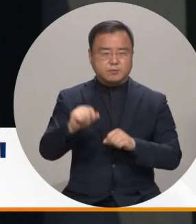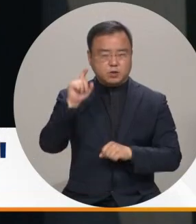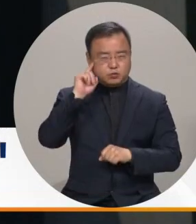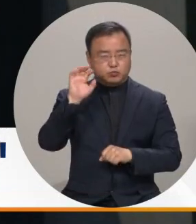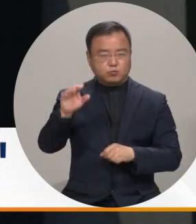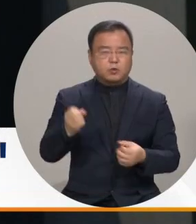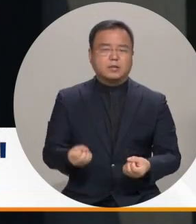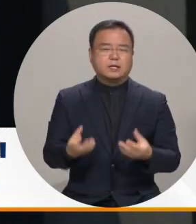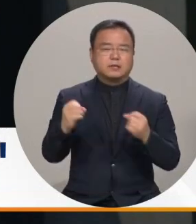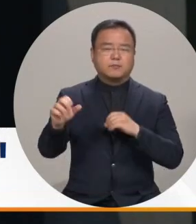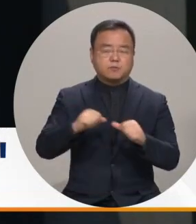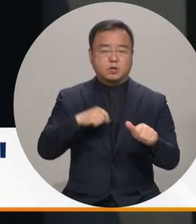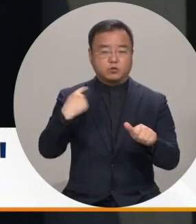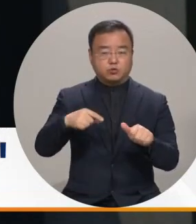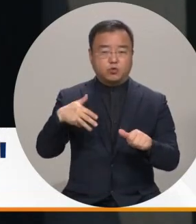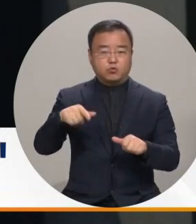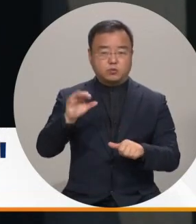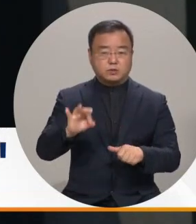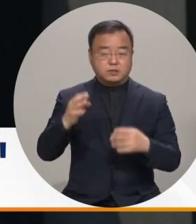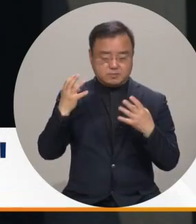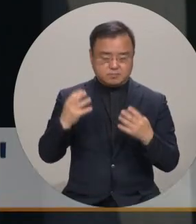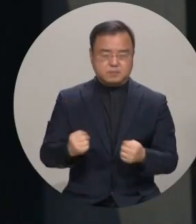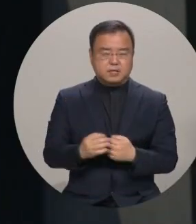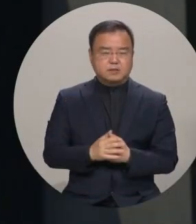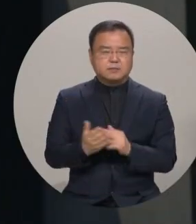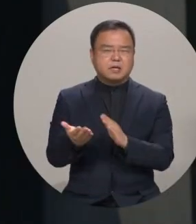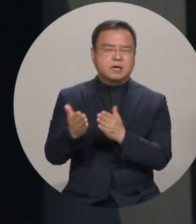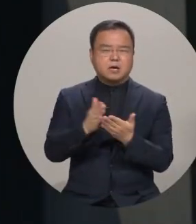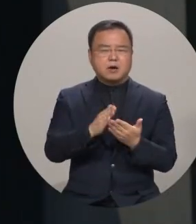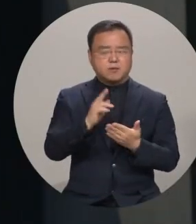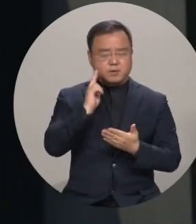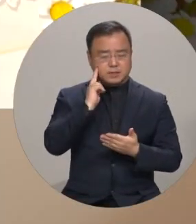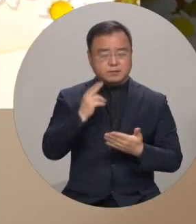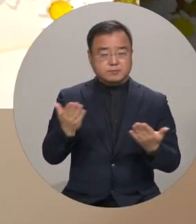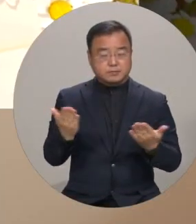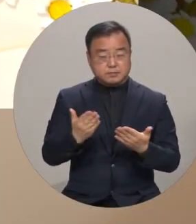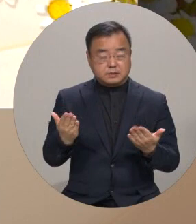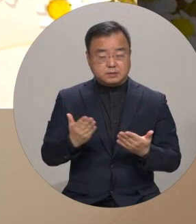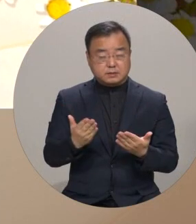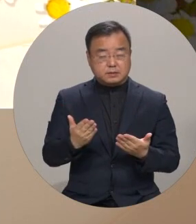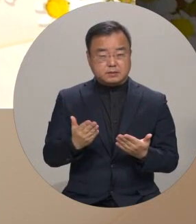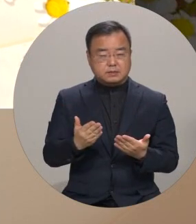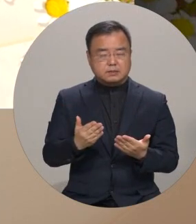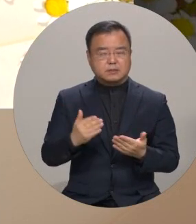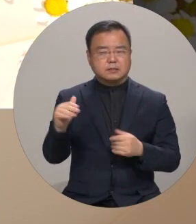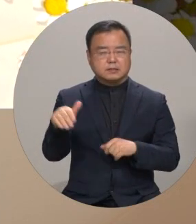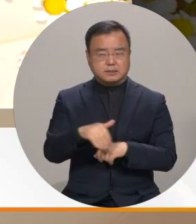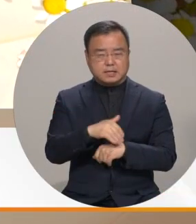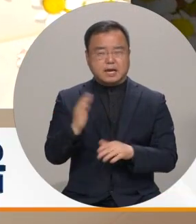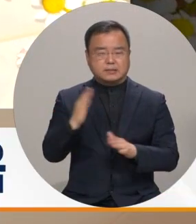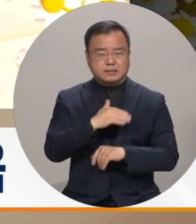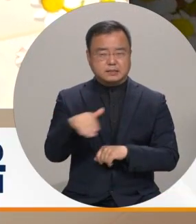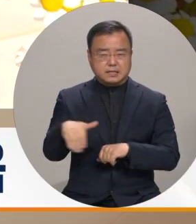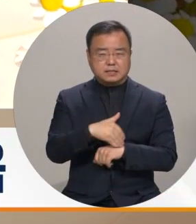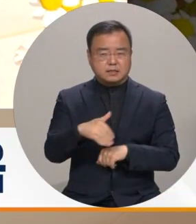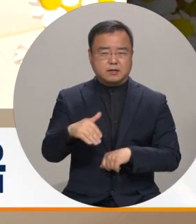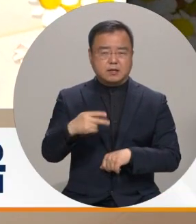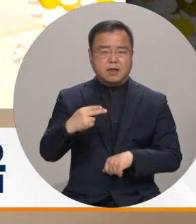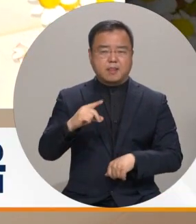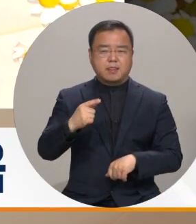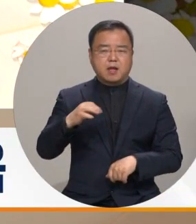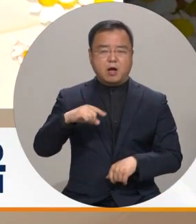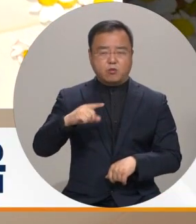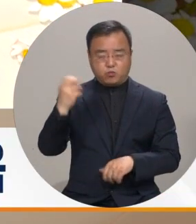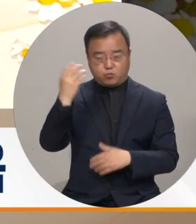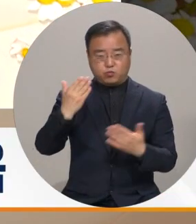이어가는 교육청들이 많습니다. 세월호 참사 희생자가 다니던 단원고가 속한 경기도 교육청은 4월을 노란 리본의 달로